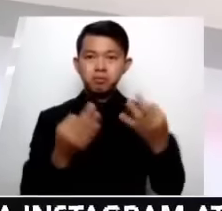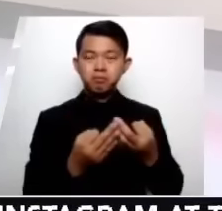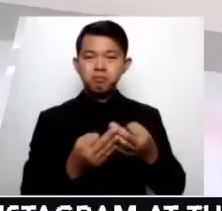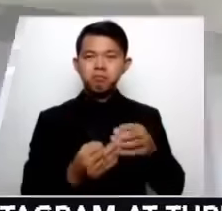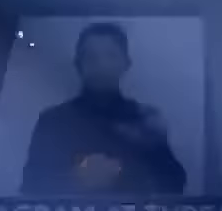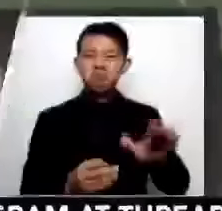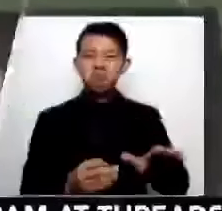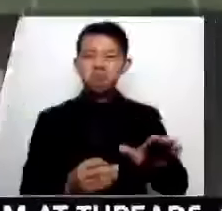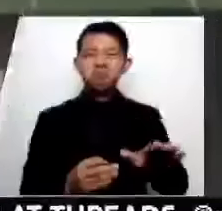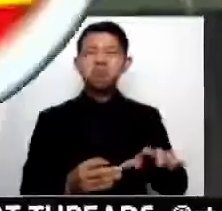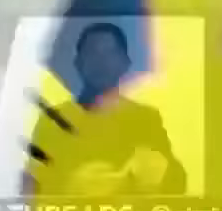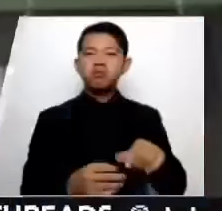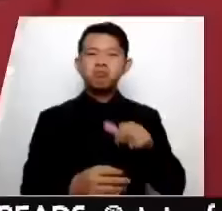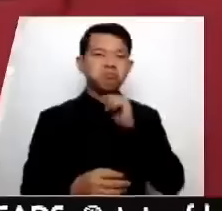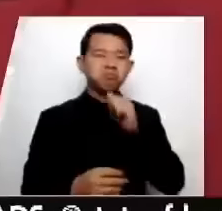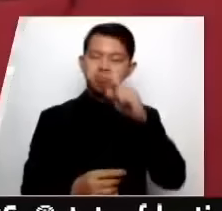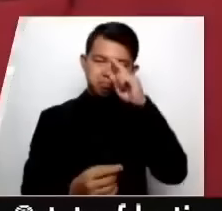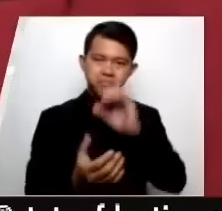Salazar.